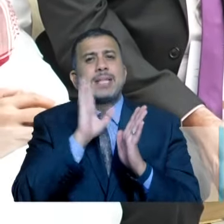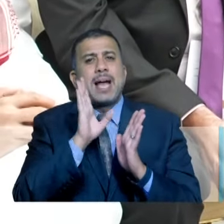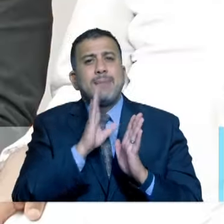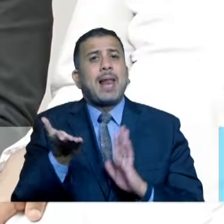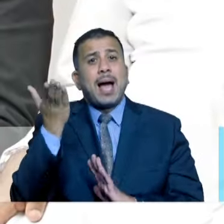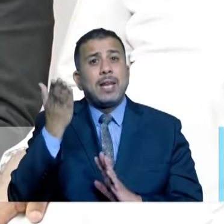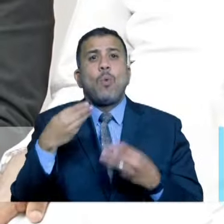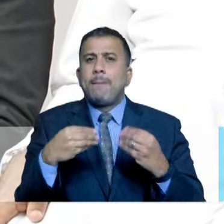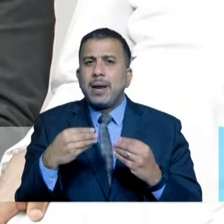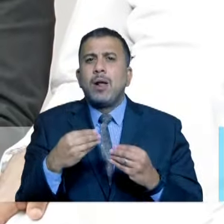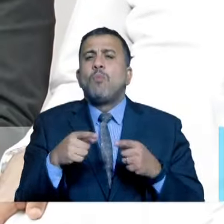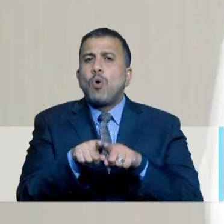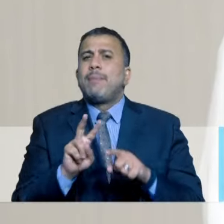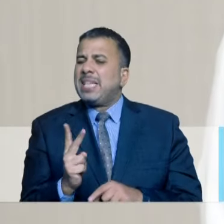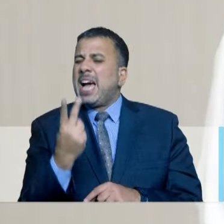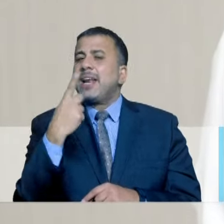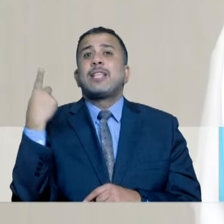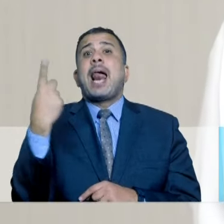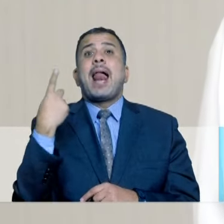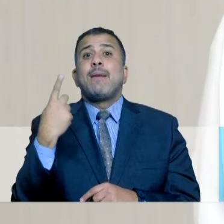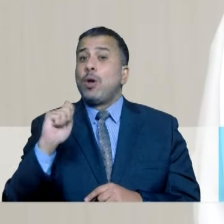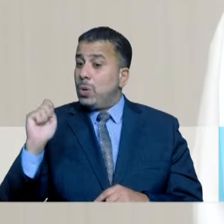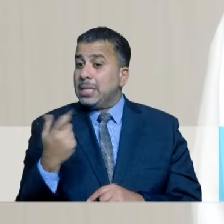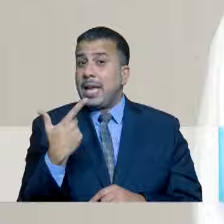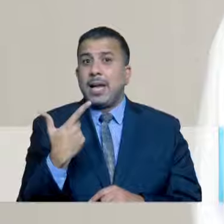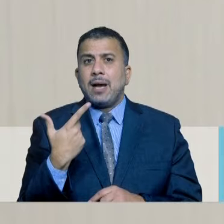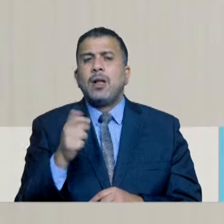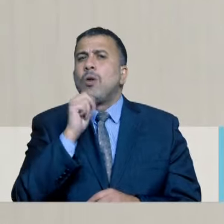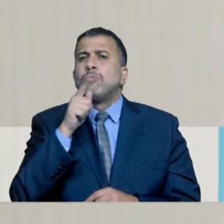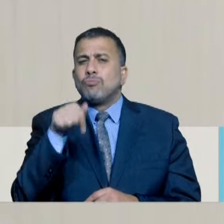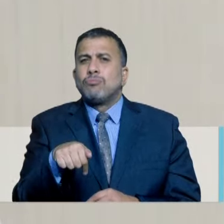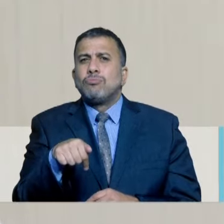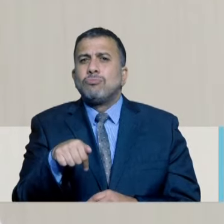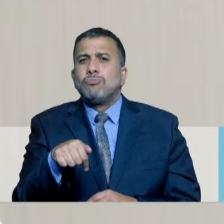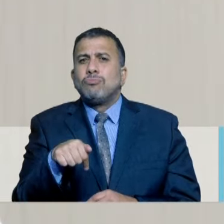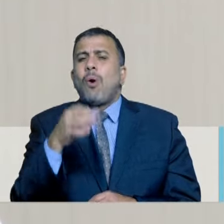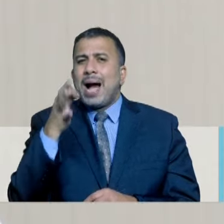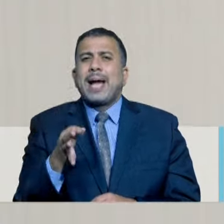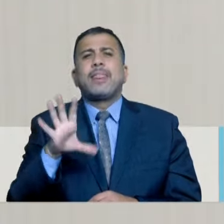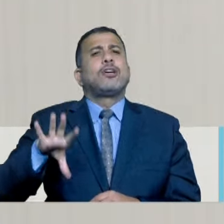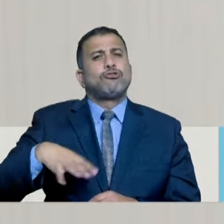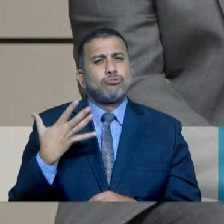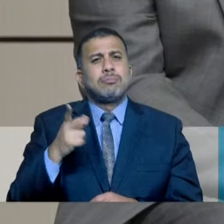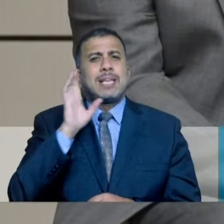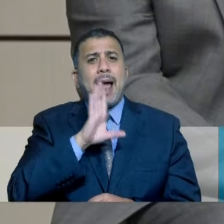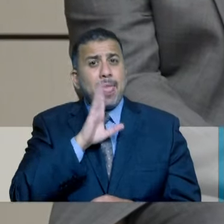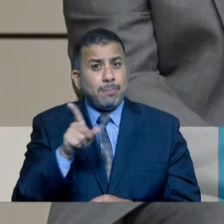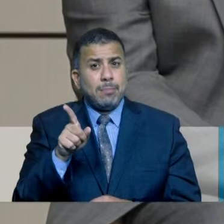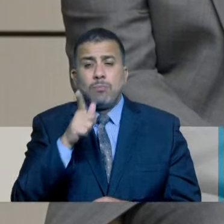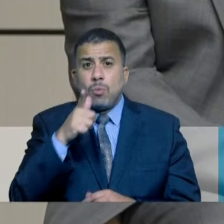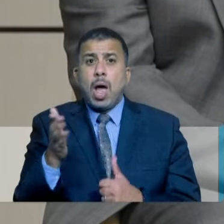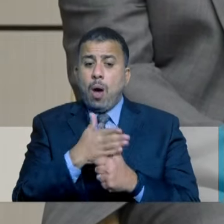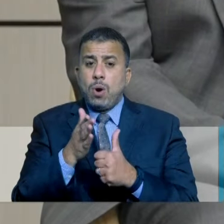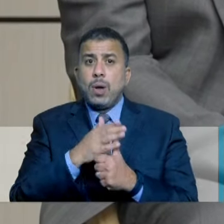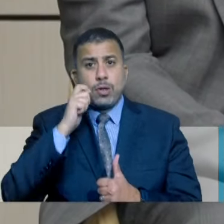نظام تعليم عال مرن مواكب للتغيرات العالميه السريعه والمضطر واكد سموه ان التعليم